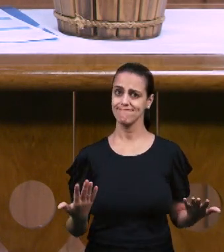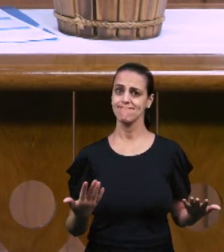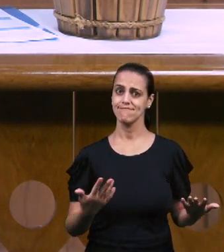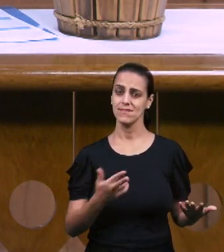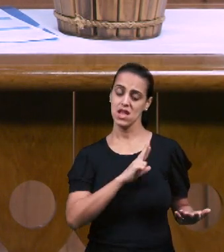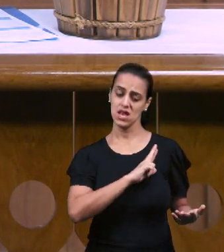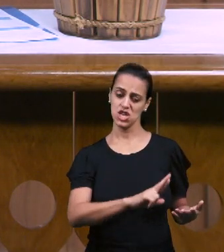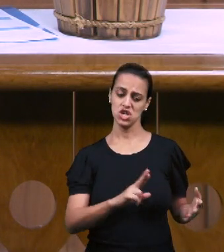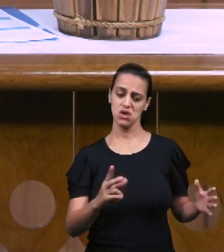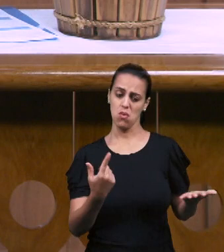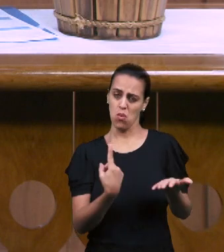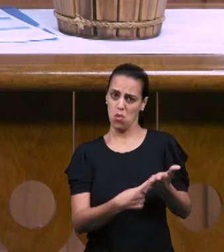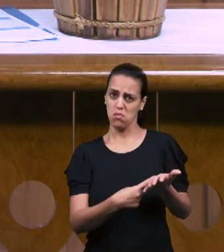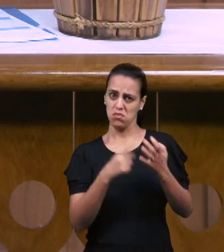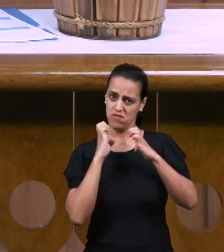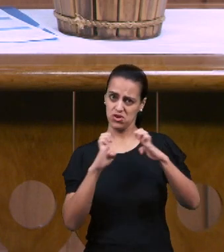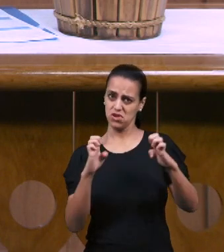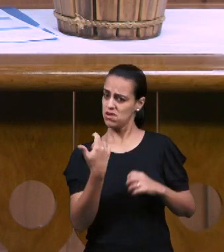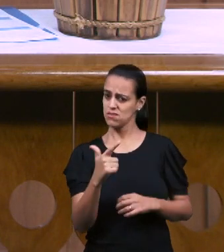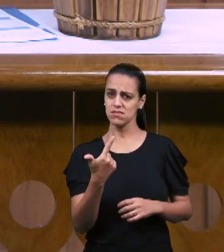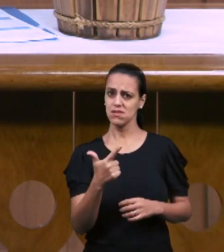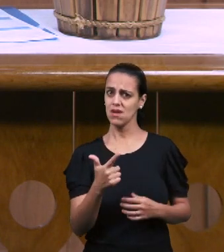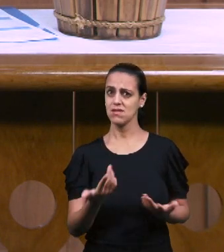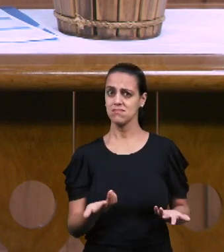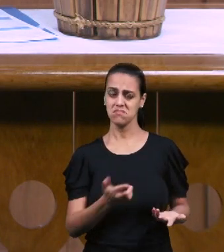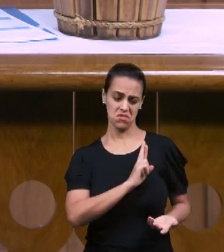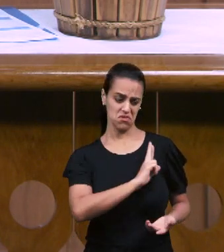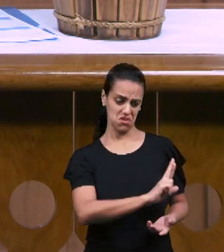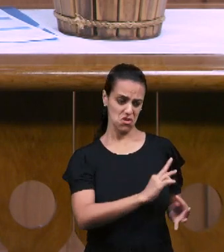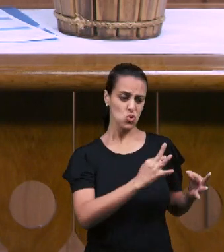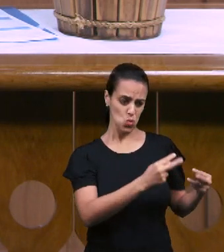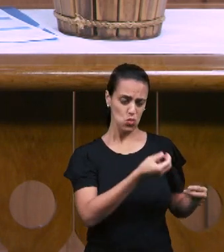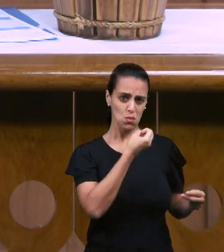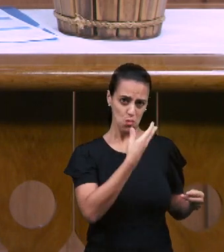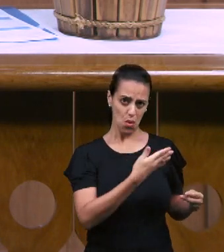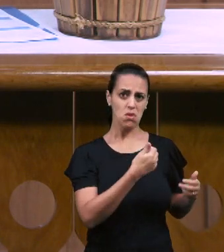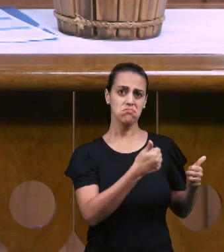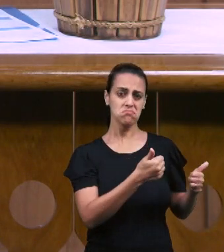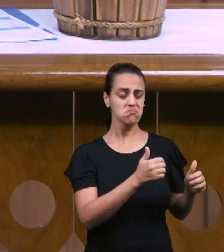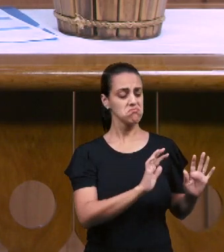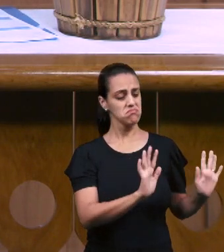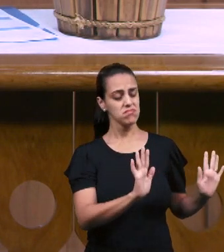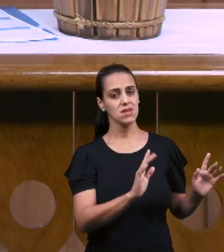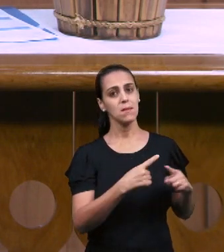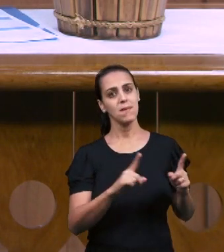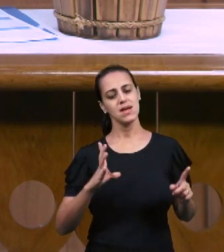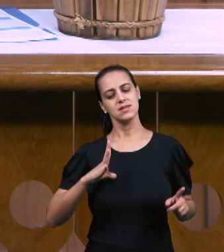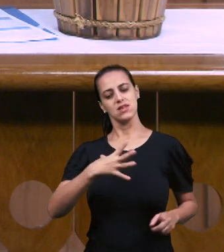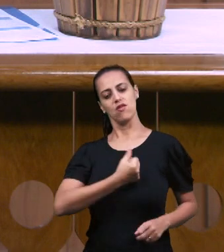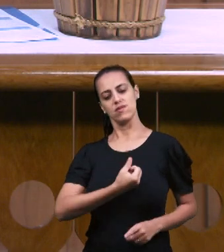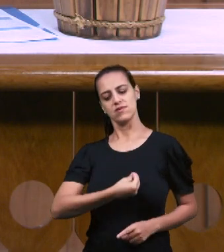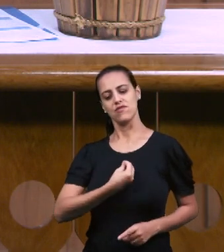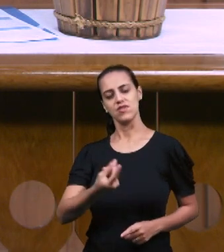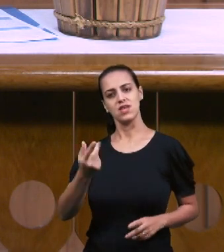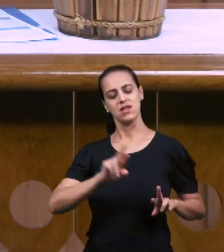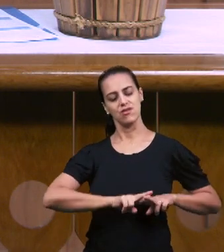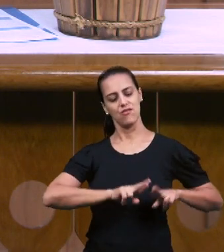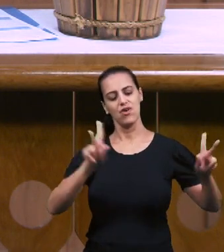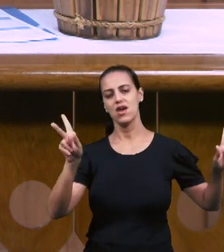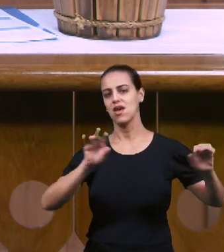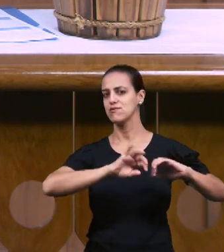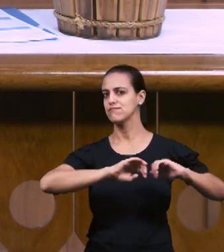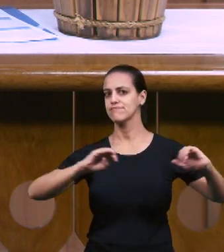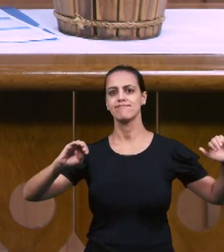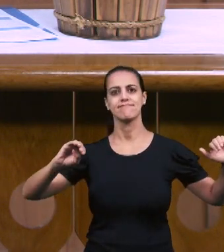problème. Toute la religion est bonne, oui, toute la religion est bonne. Le salut, vie éternelle, c'est bien. C'est le projet